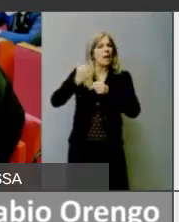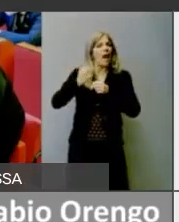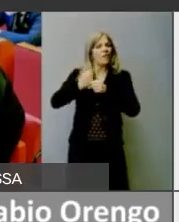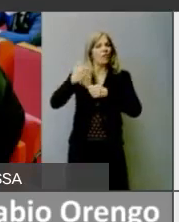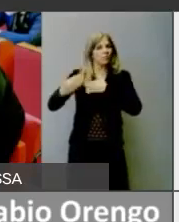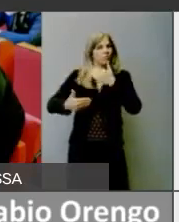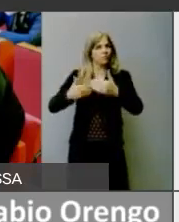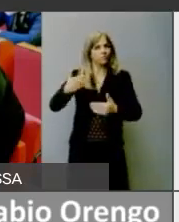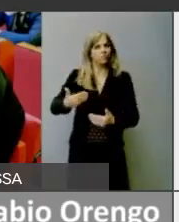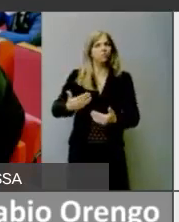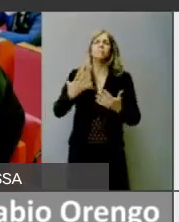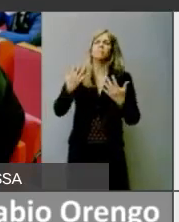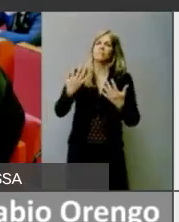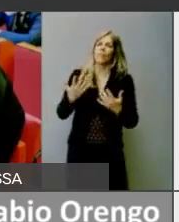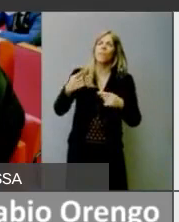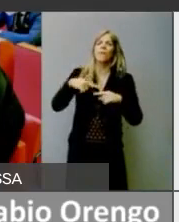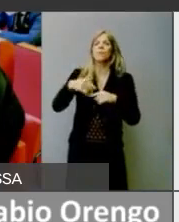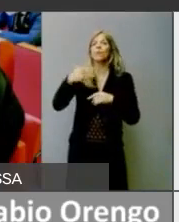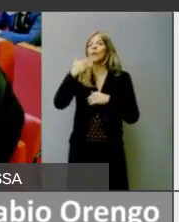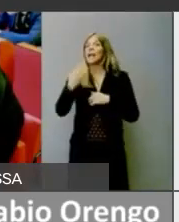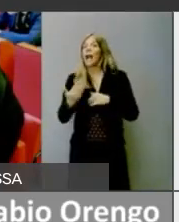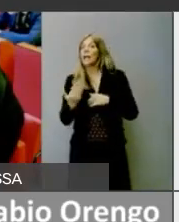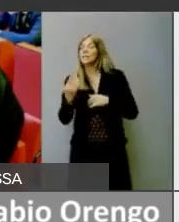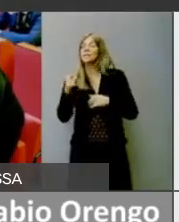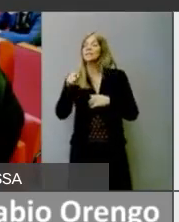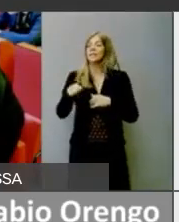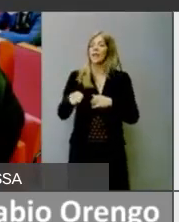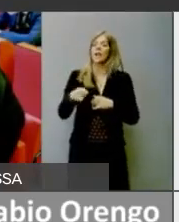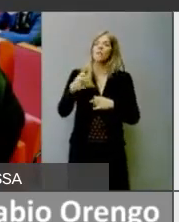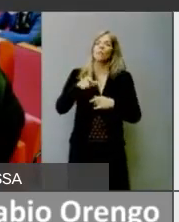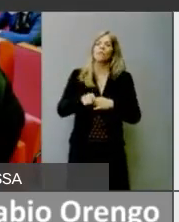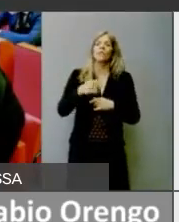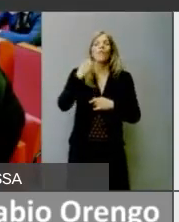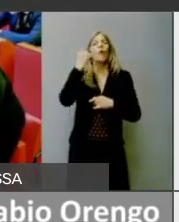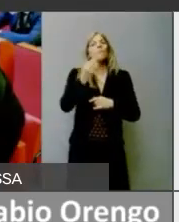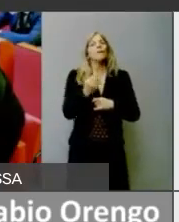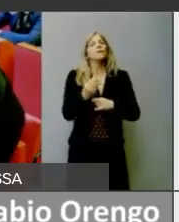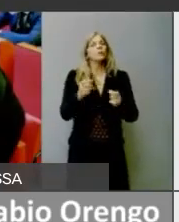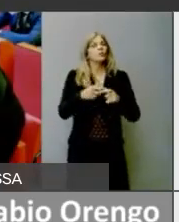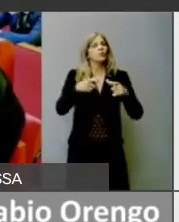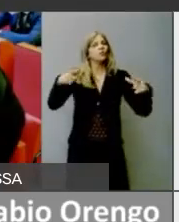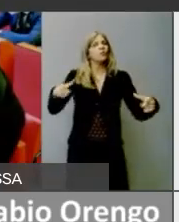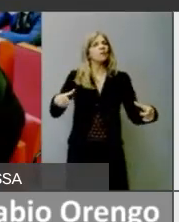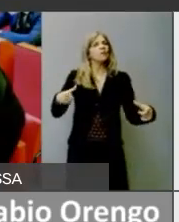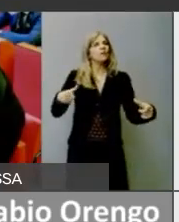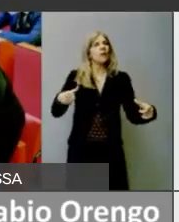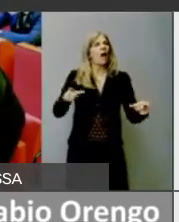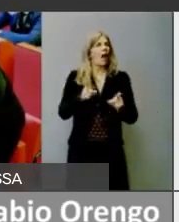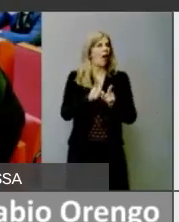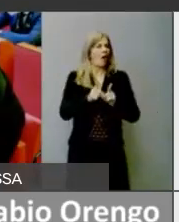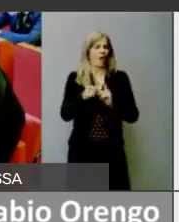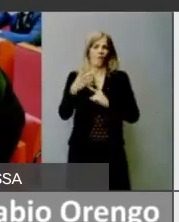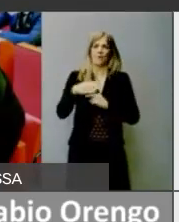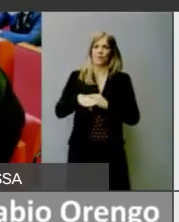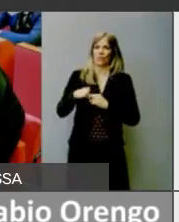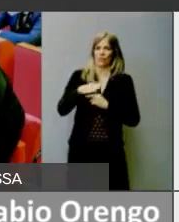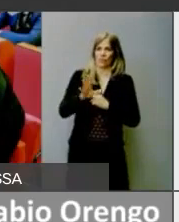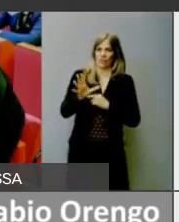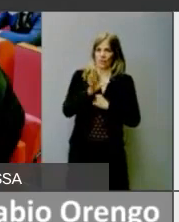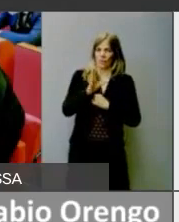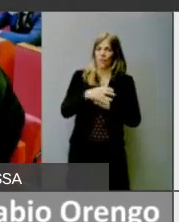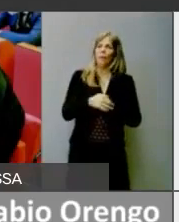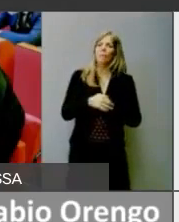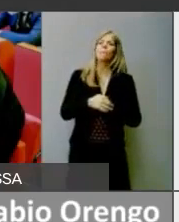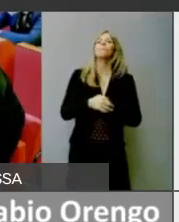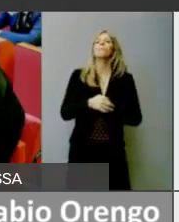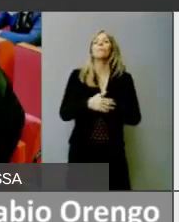perché ritengo che una città come Genova, che sensibilmente con